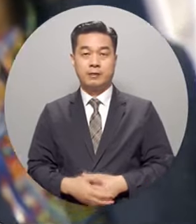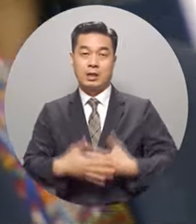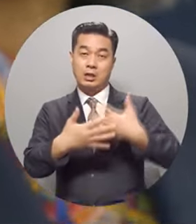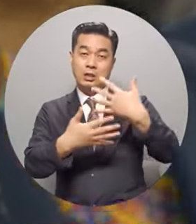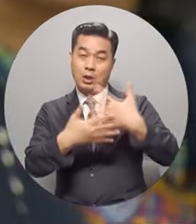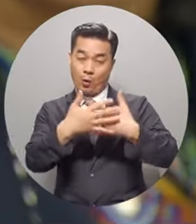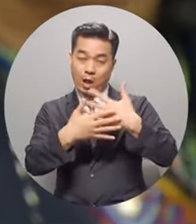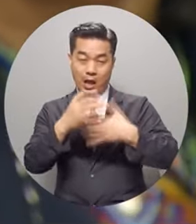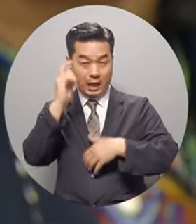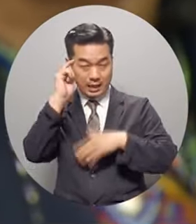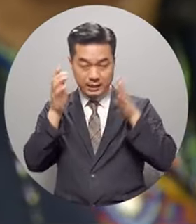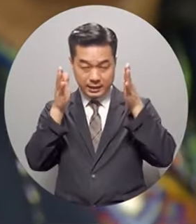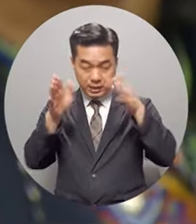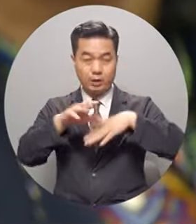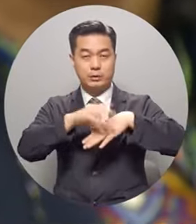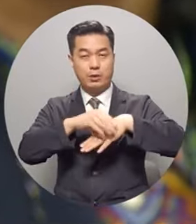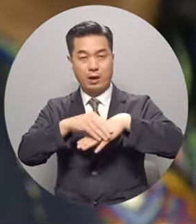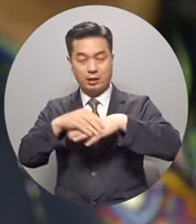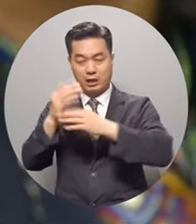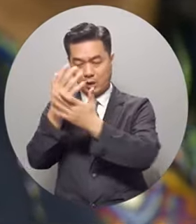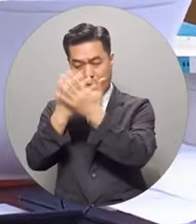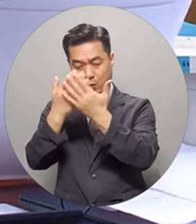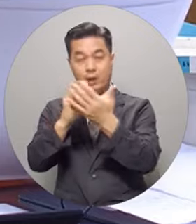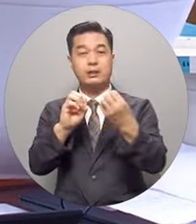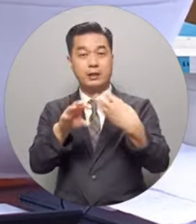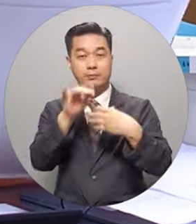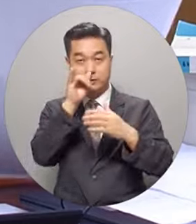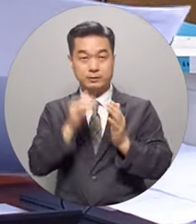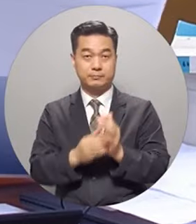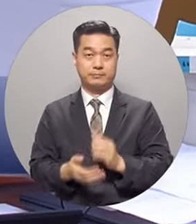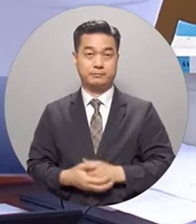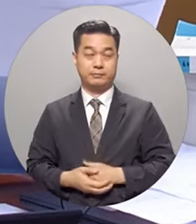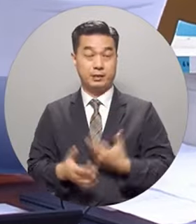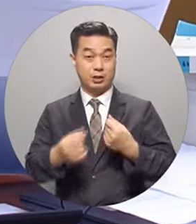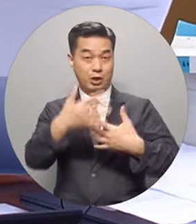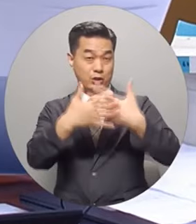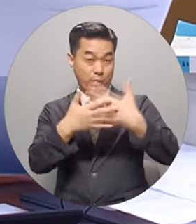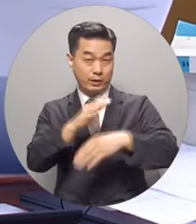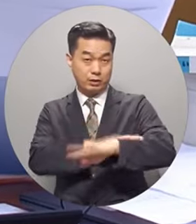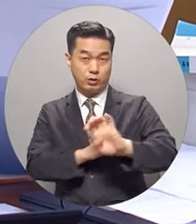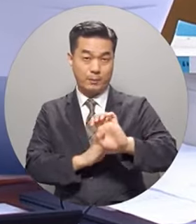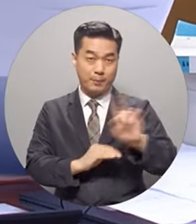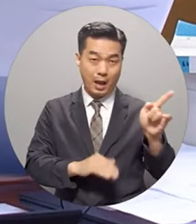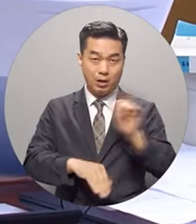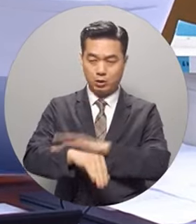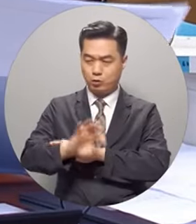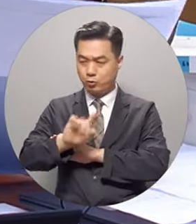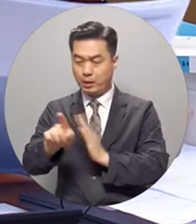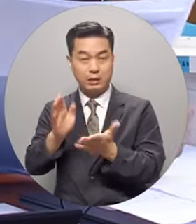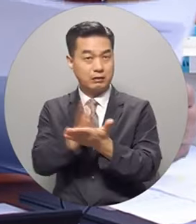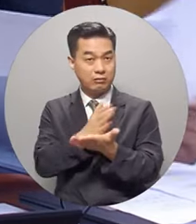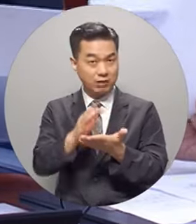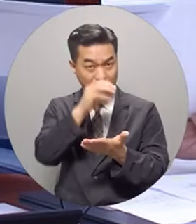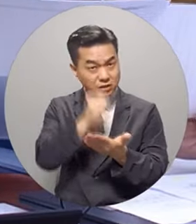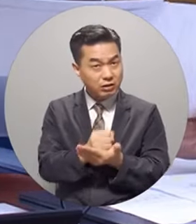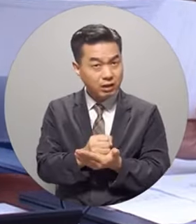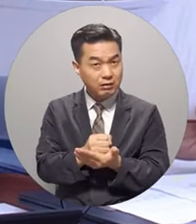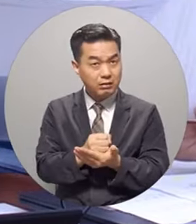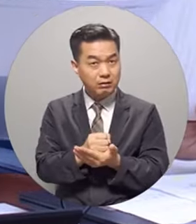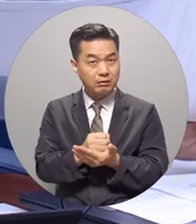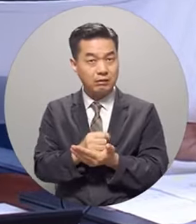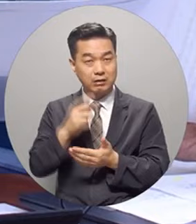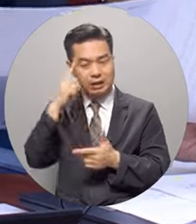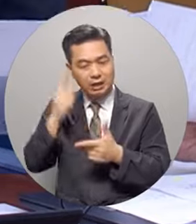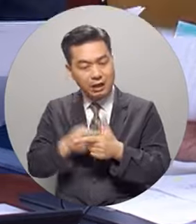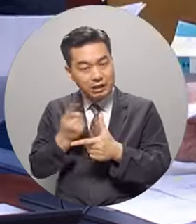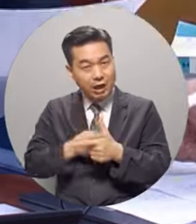이념이 체화된다는 모호한 답변을 내놨습니다. 이런 영화들을 좌파 우파로 나누는 게 정상적입니까? 알게 모르게